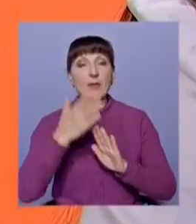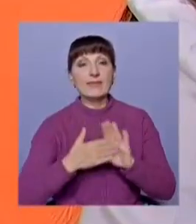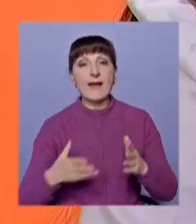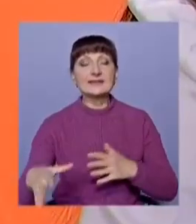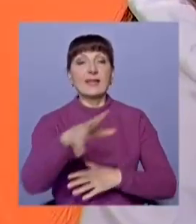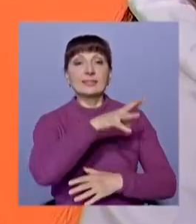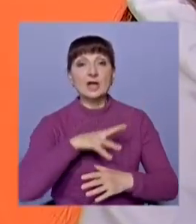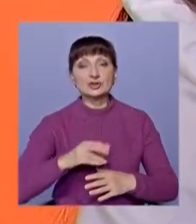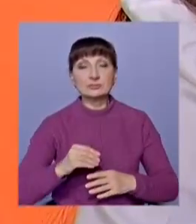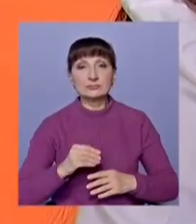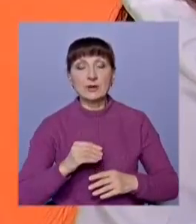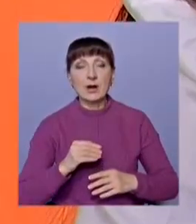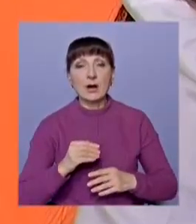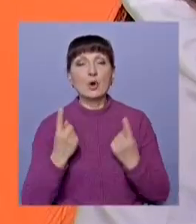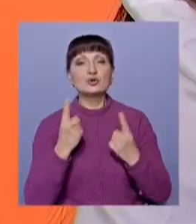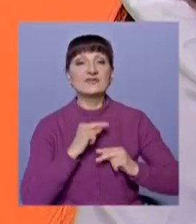нашим ключевым